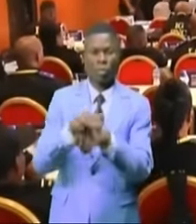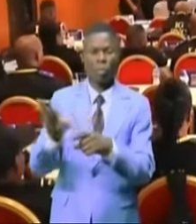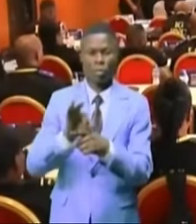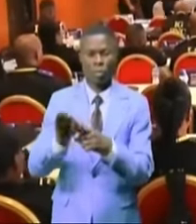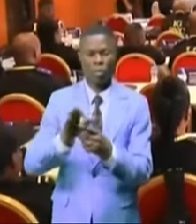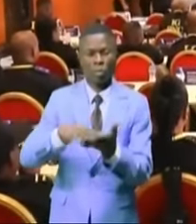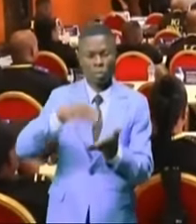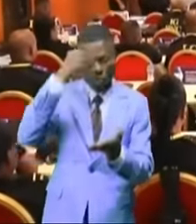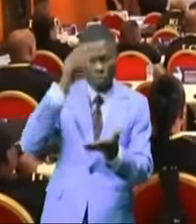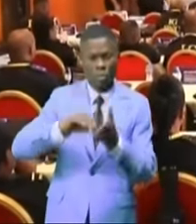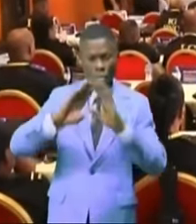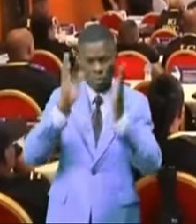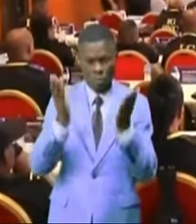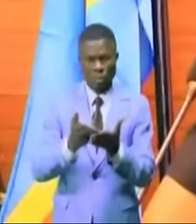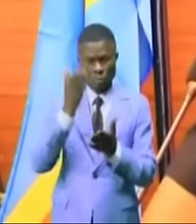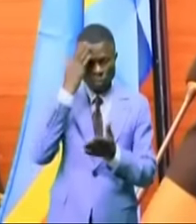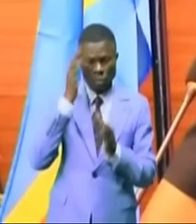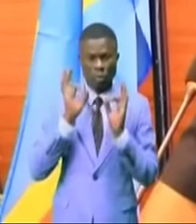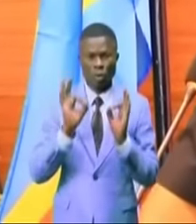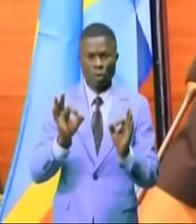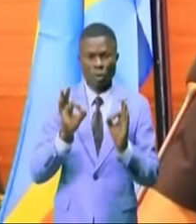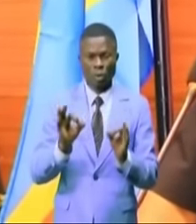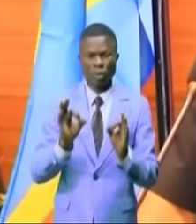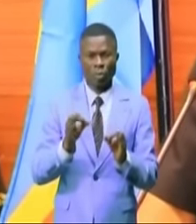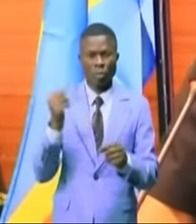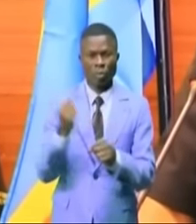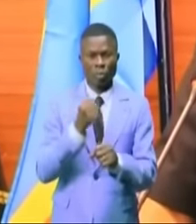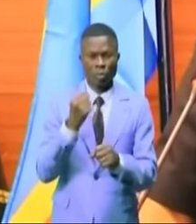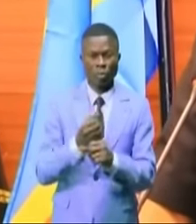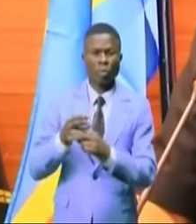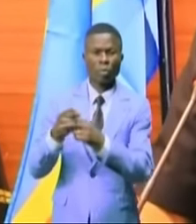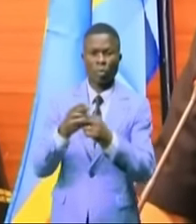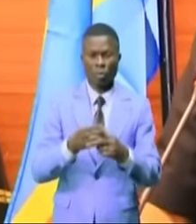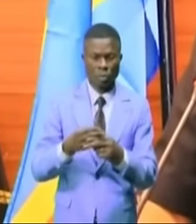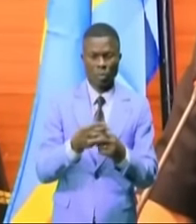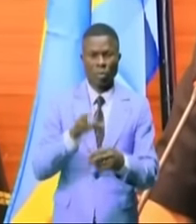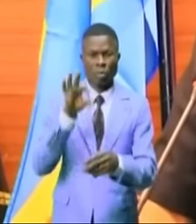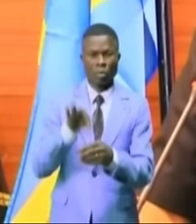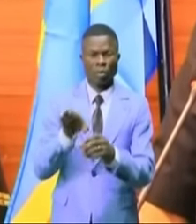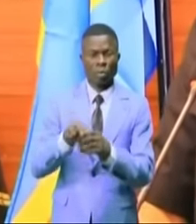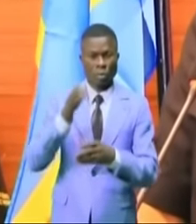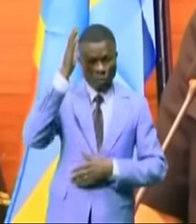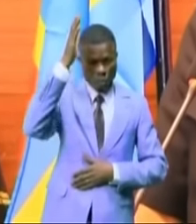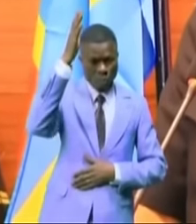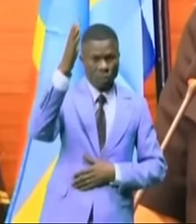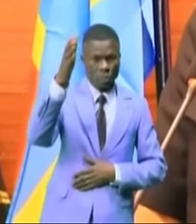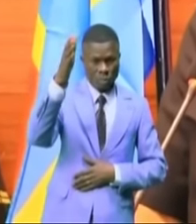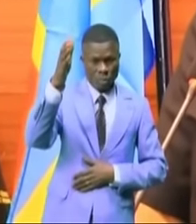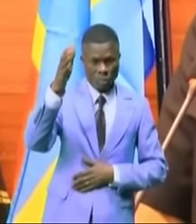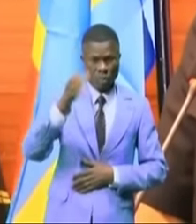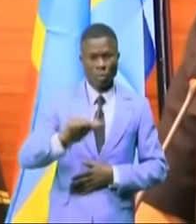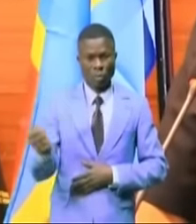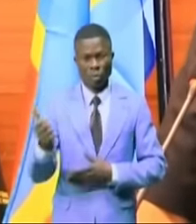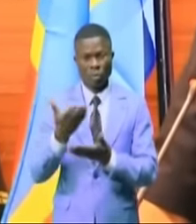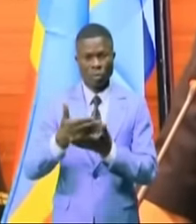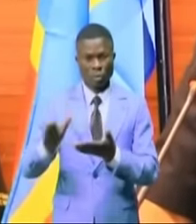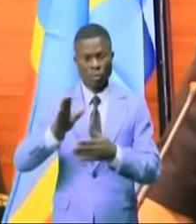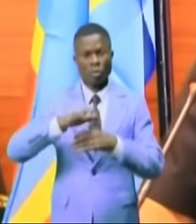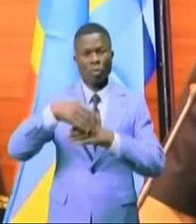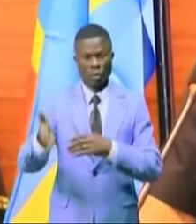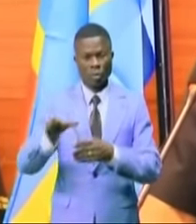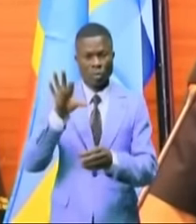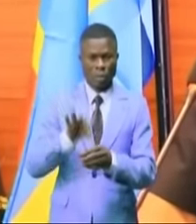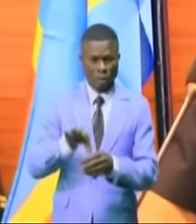en pratique ces nouvelles connaissances. Les opérations de sécurisation des scrutins prochains et d'autres étapes qui s'en